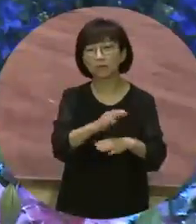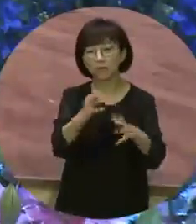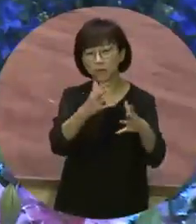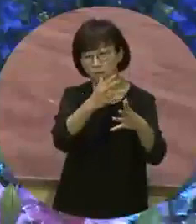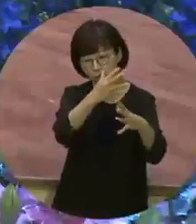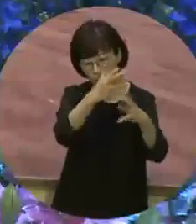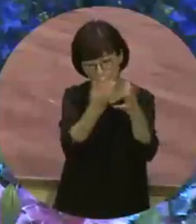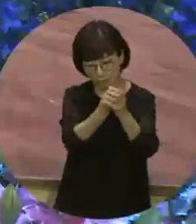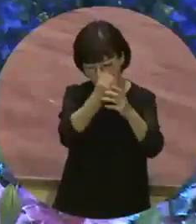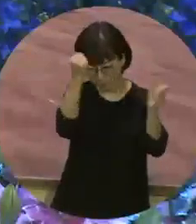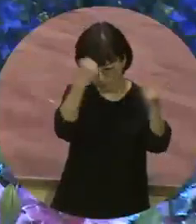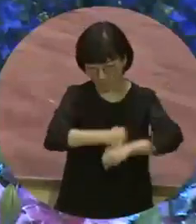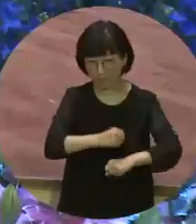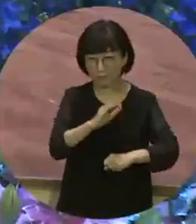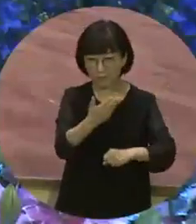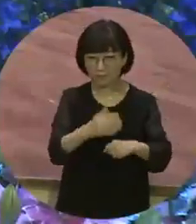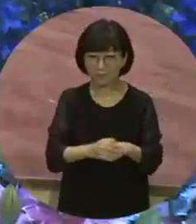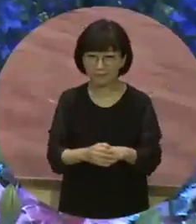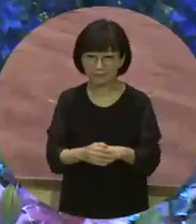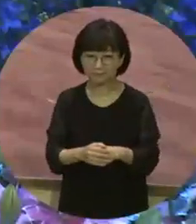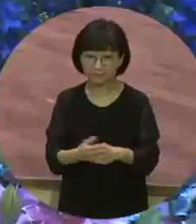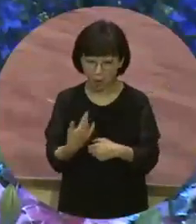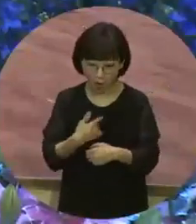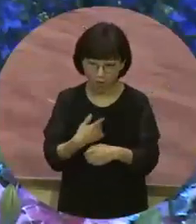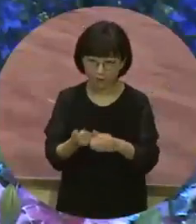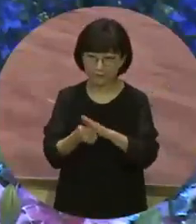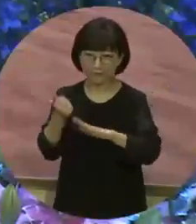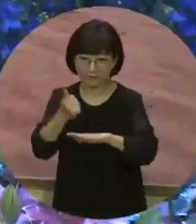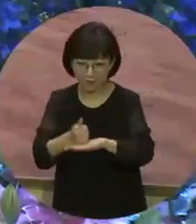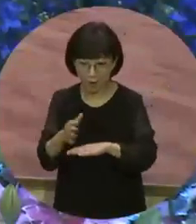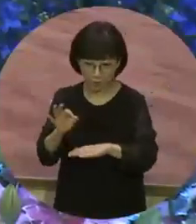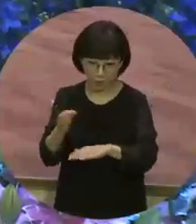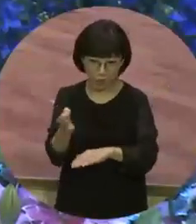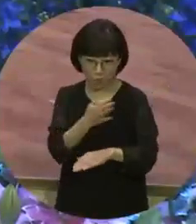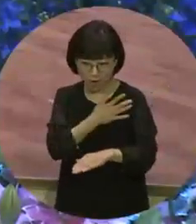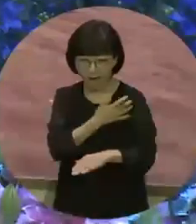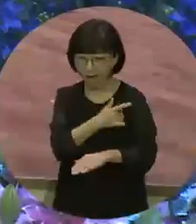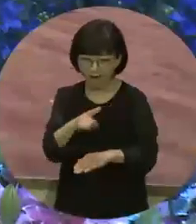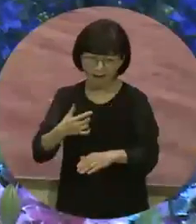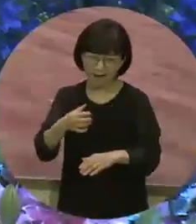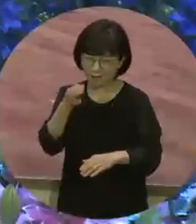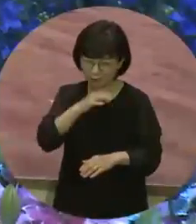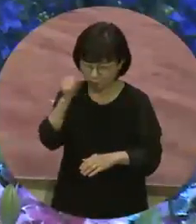멸망해요. 잘 나가다가 살 무너집니다.